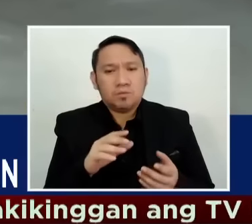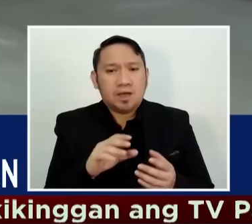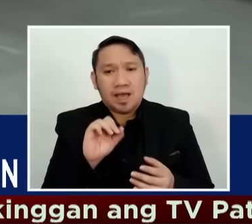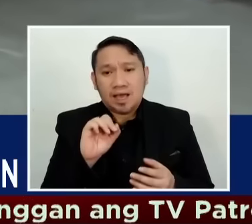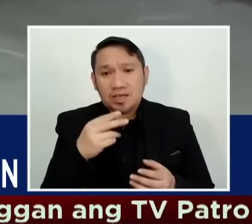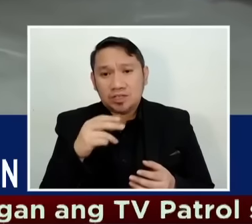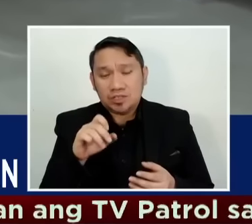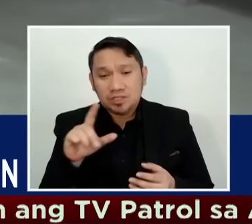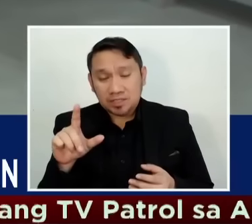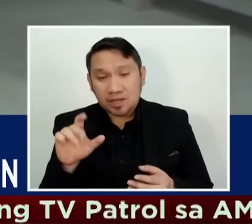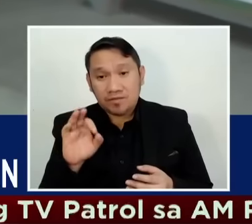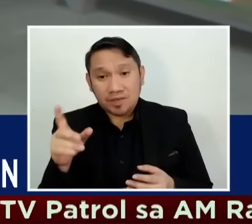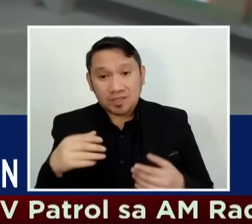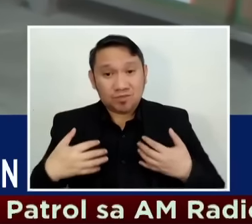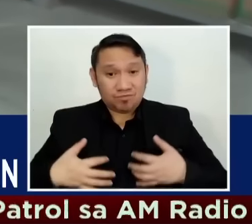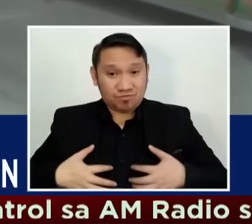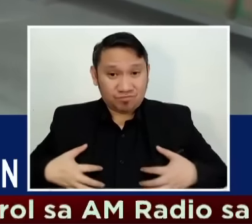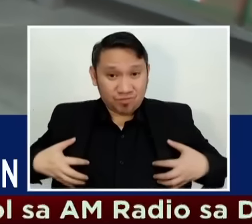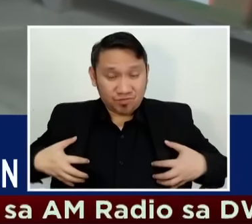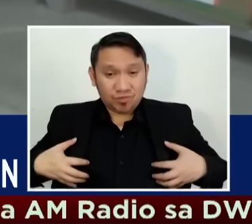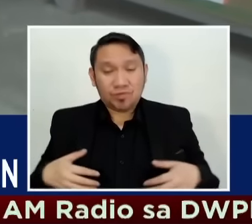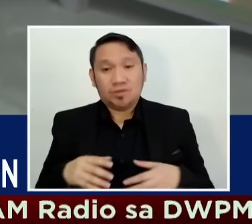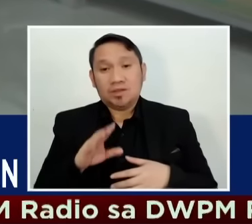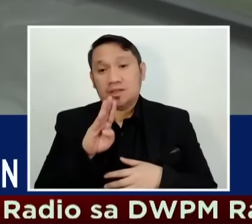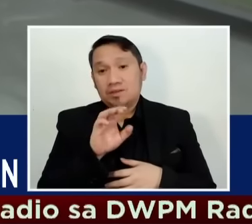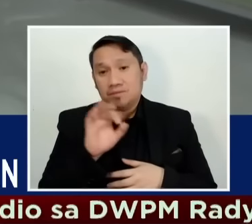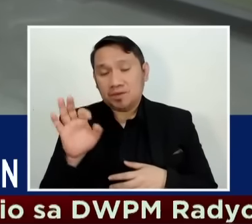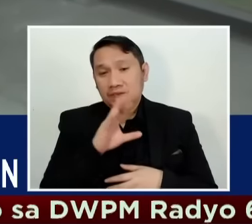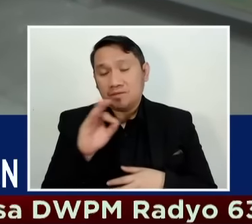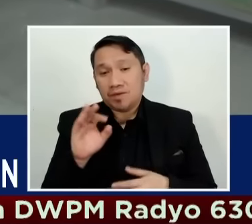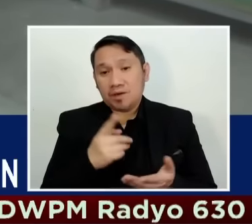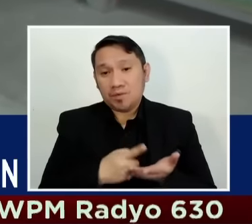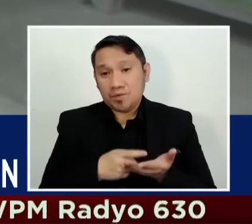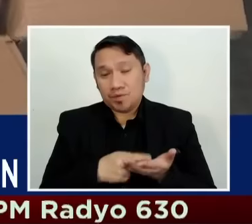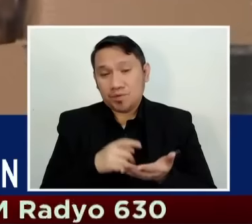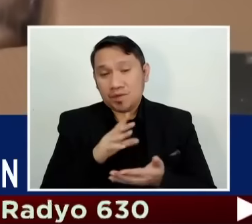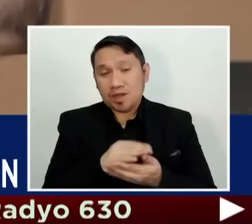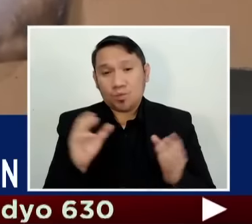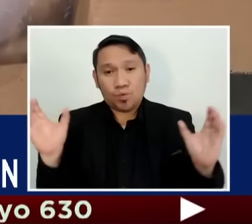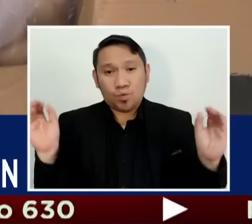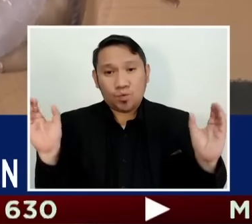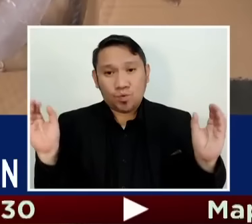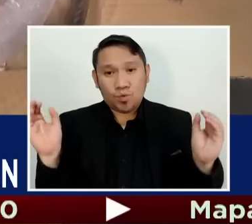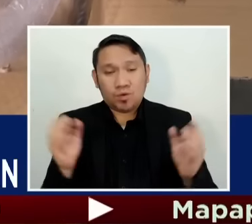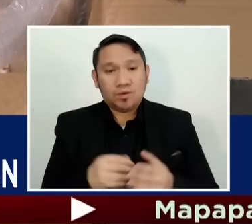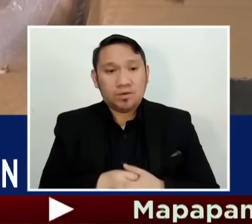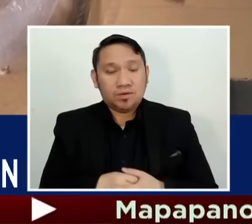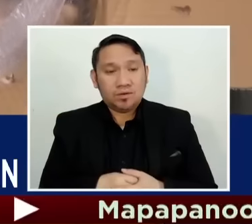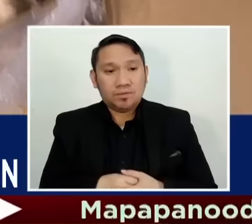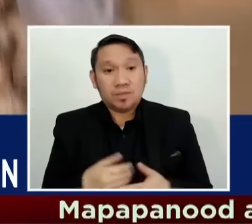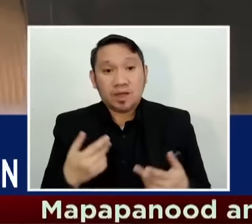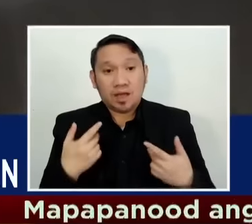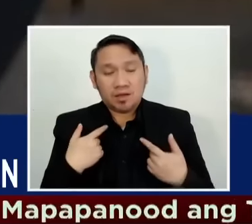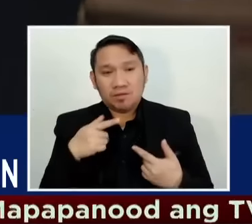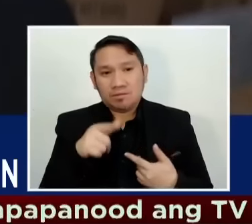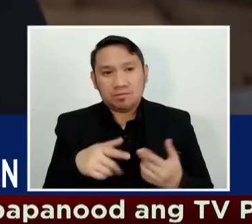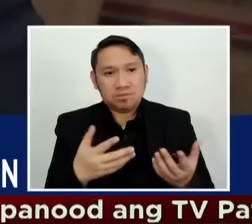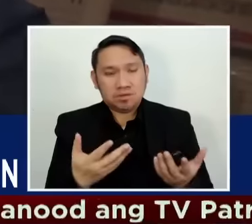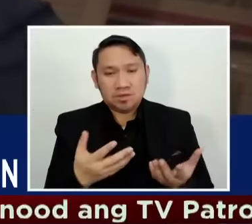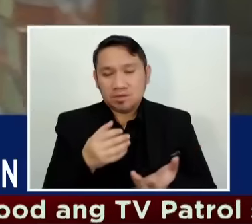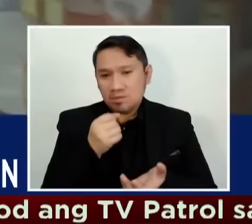ribs na baka, may hipon at meron ding mga lobster ball. May nakita ring kahong-kahong mga bawang